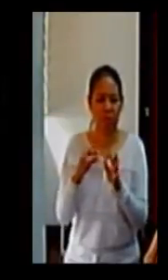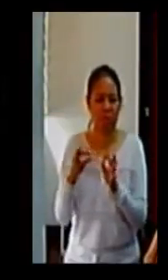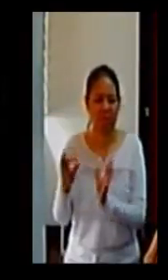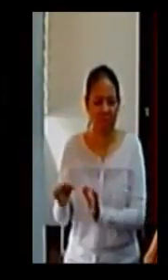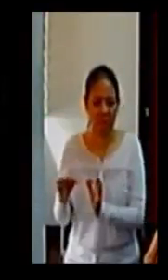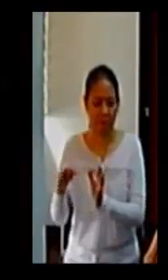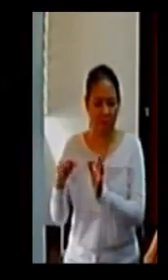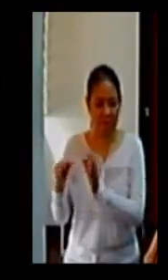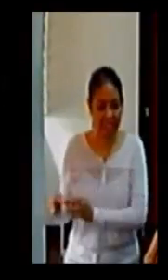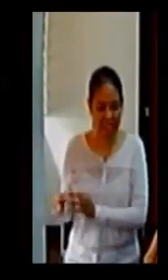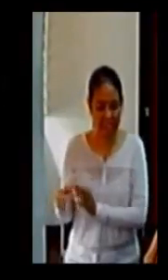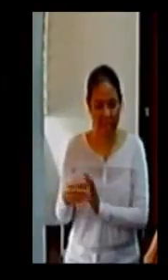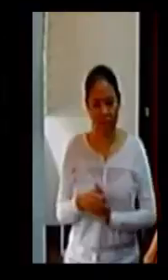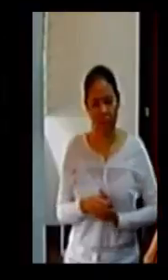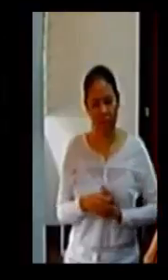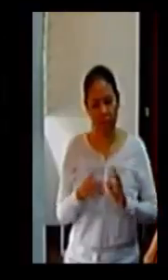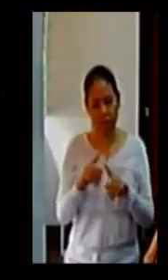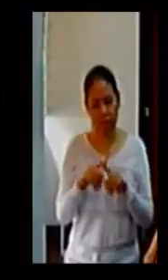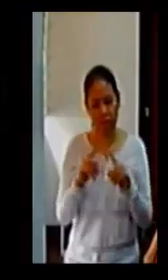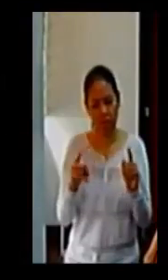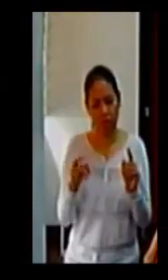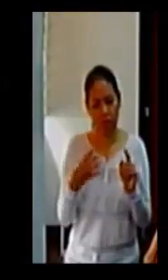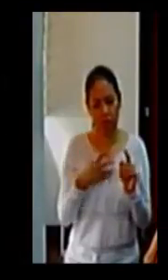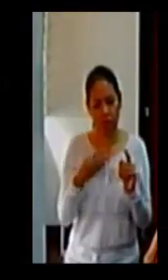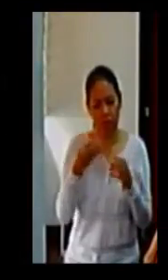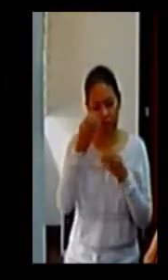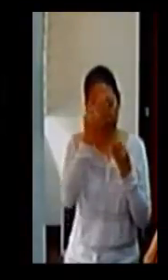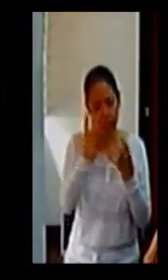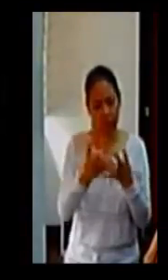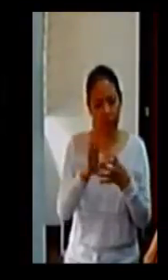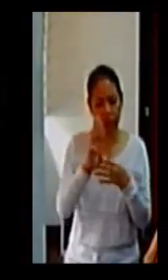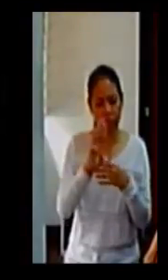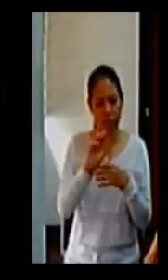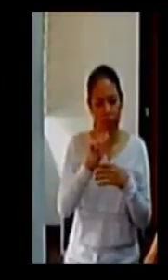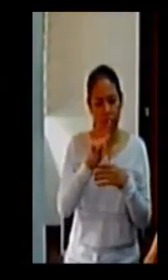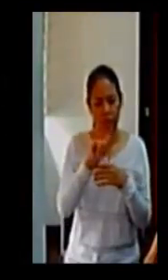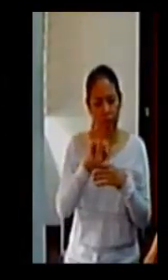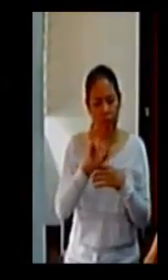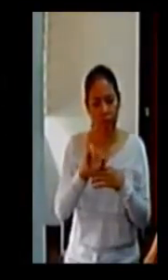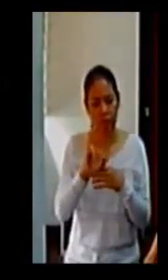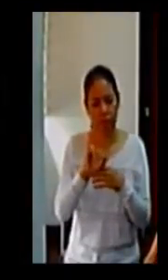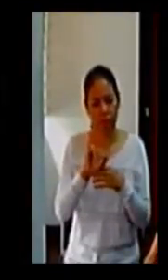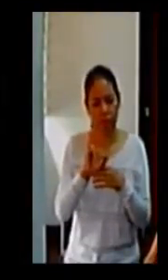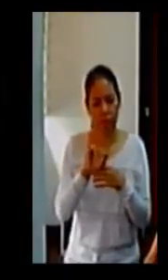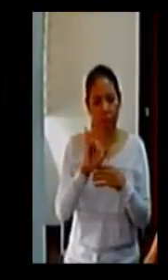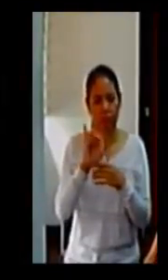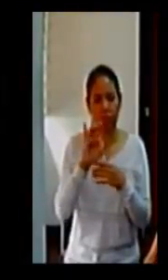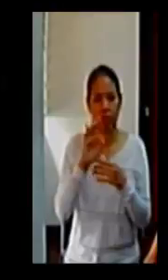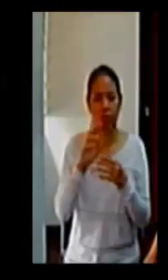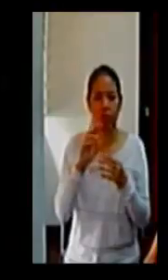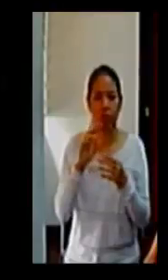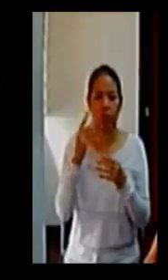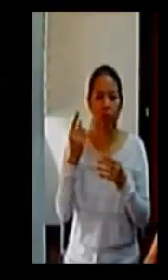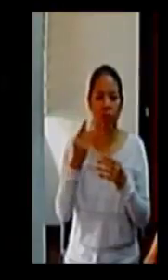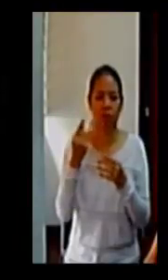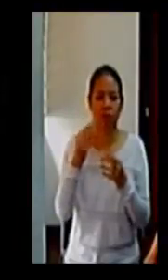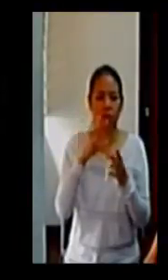But I would like to inform you that ang baki lang yan ng palayan have so many